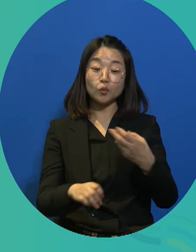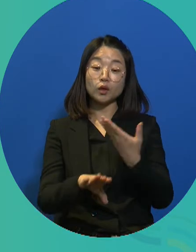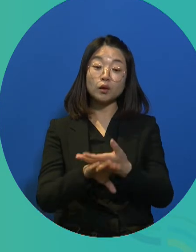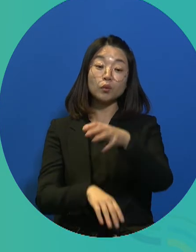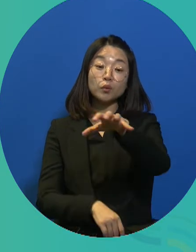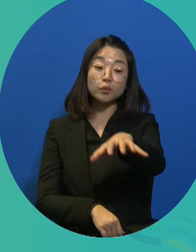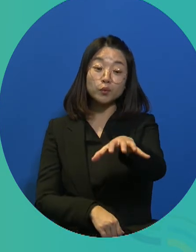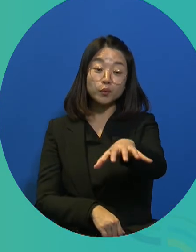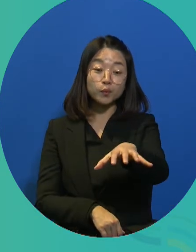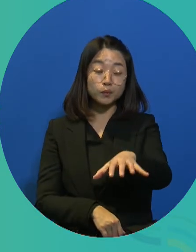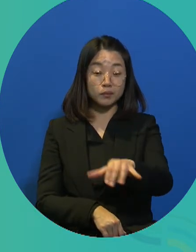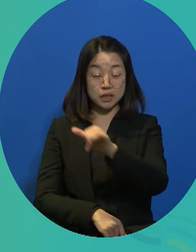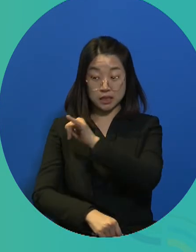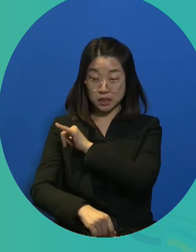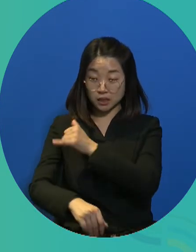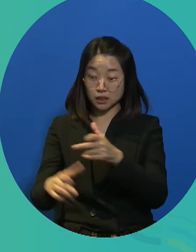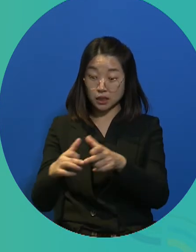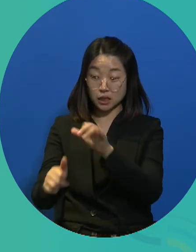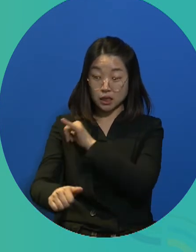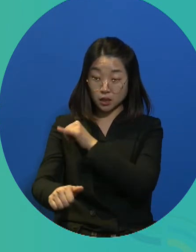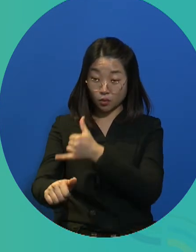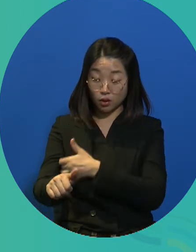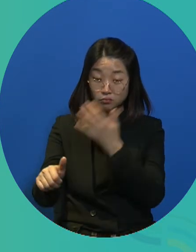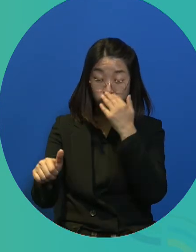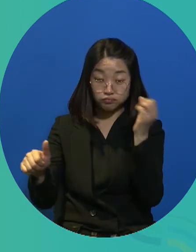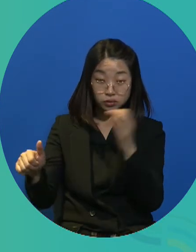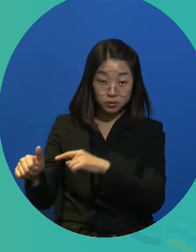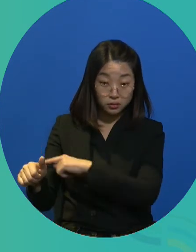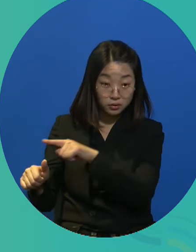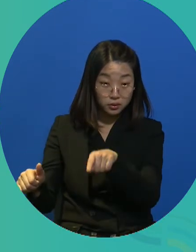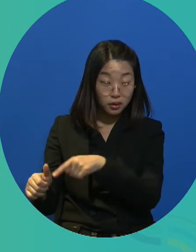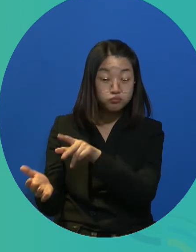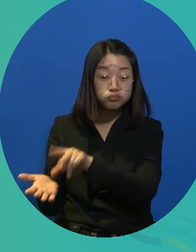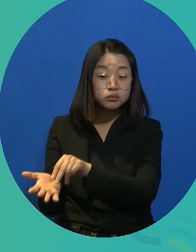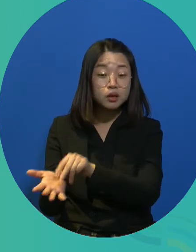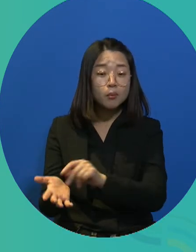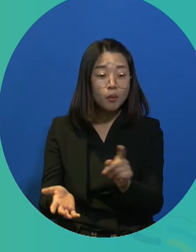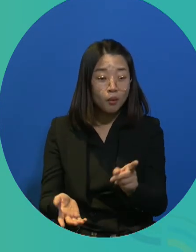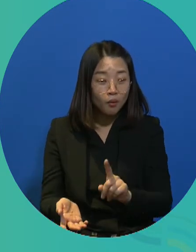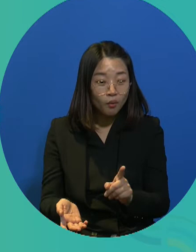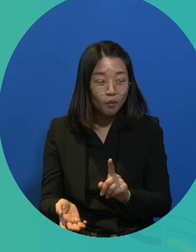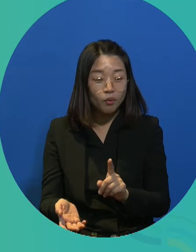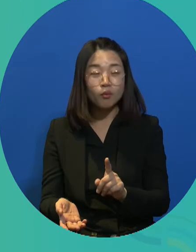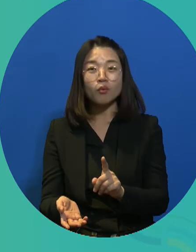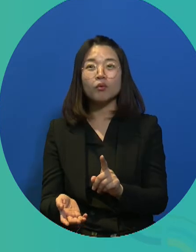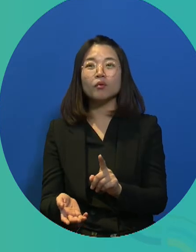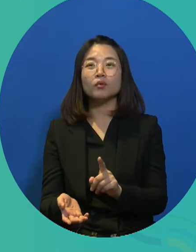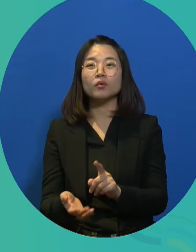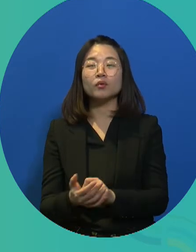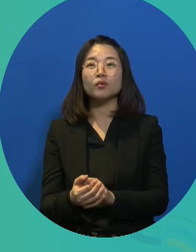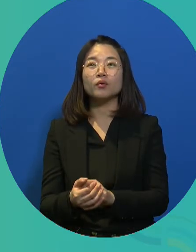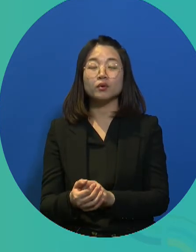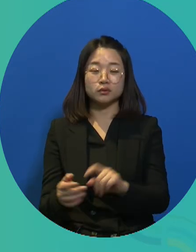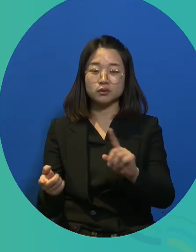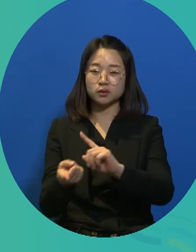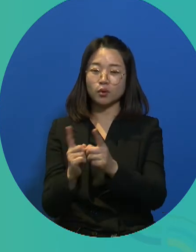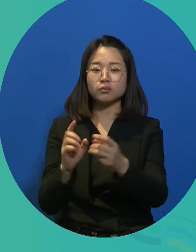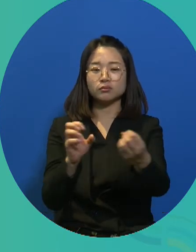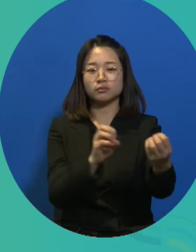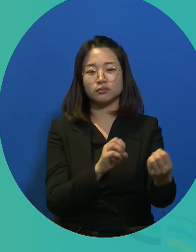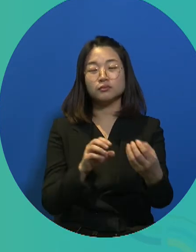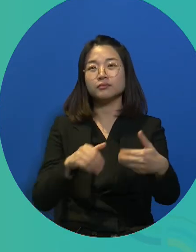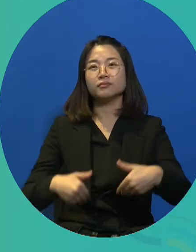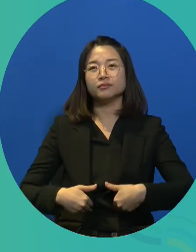이제 인권 침해를 당한 당사자 같은 경우에 그것이 왜 문제가 되는지를 논쟁을 하게 될